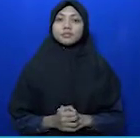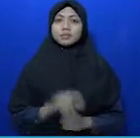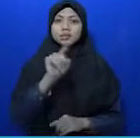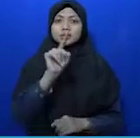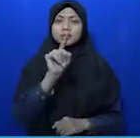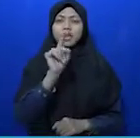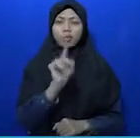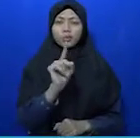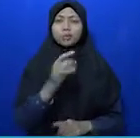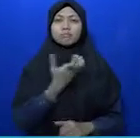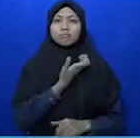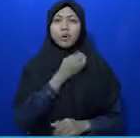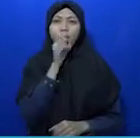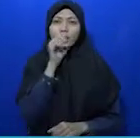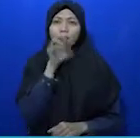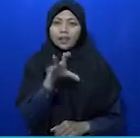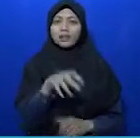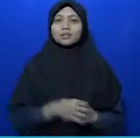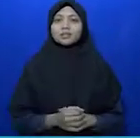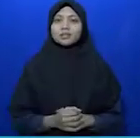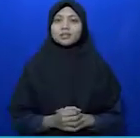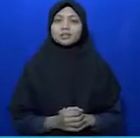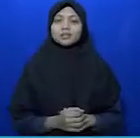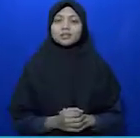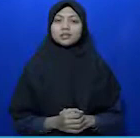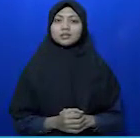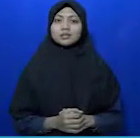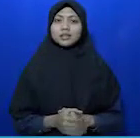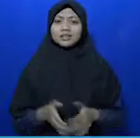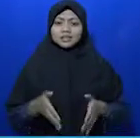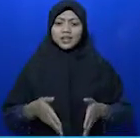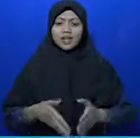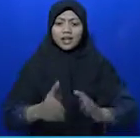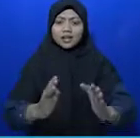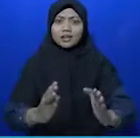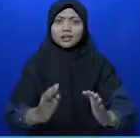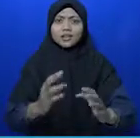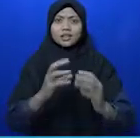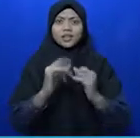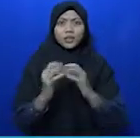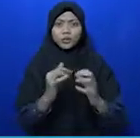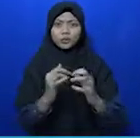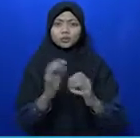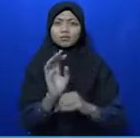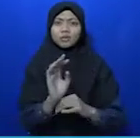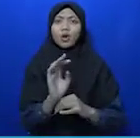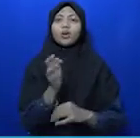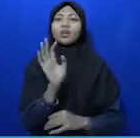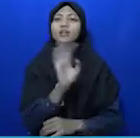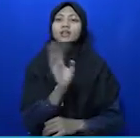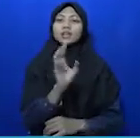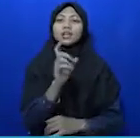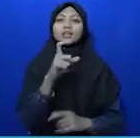satu yang mau saya tekankan di sini adalah apakah cadangan dihitung. Saya tegaskan, kita tidak